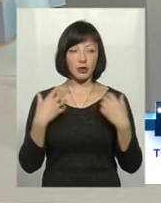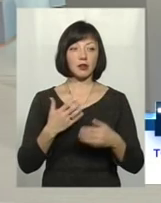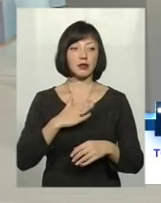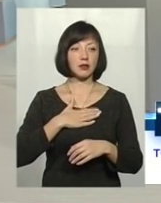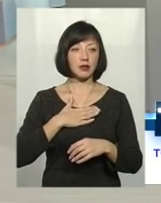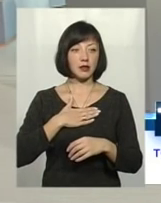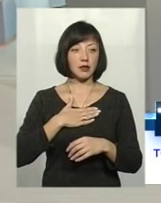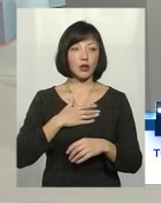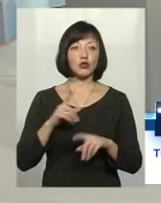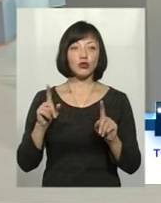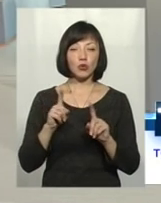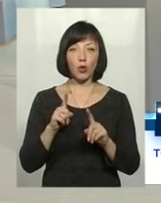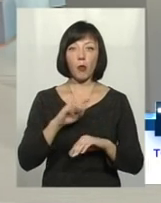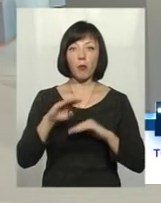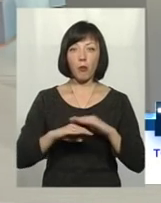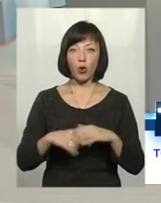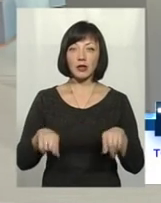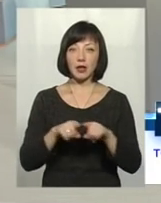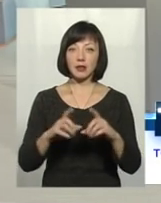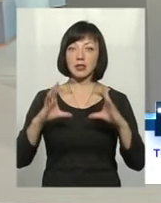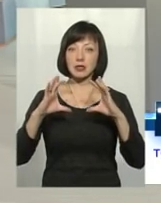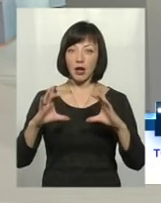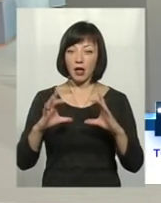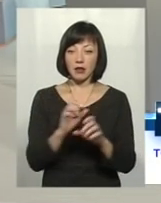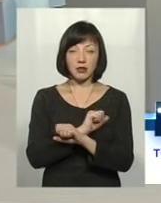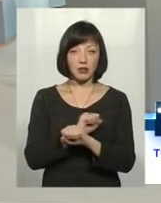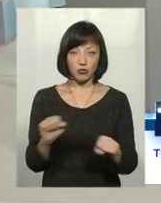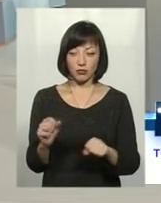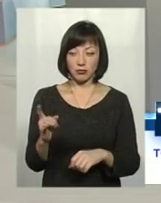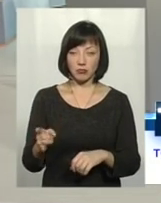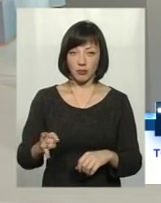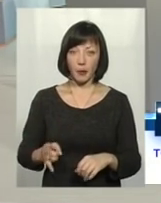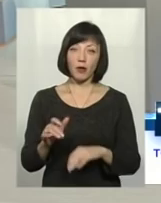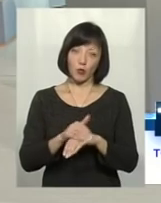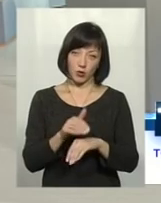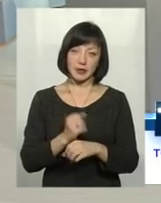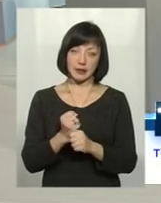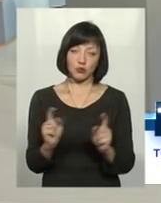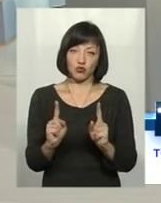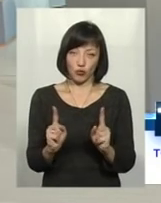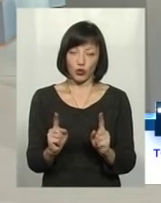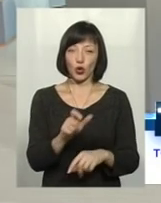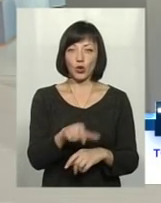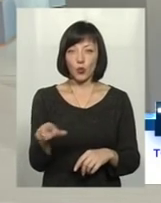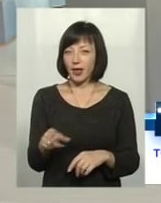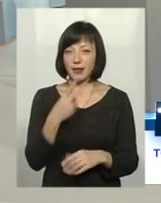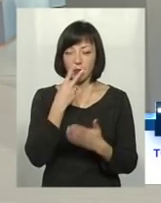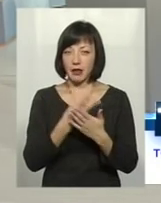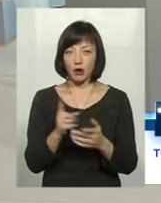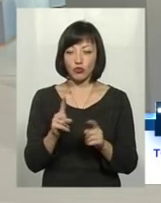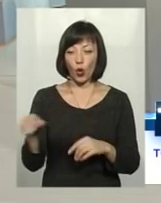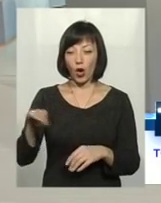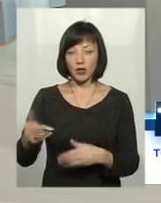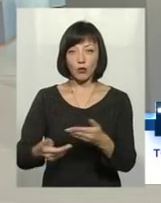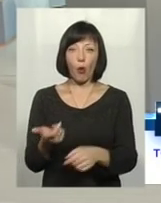нашого Сімчишина, що під таким знаком на тротуарі машини стояти не повинні. Будьте добрі, зробіть щось, щоб люди, несмотря на те, що